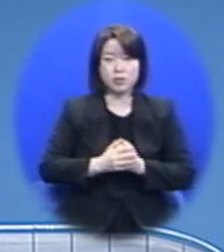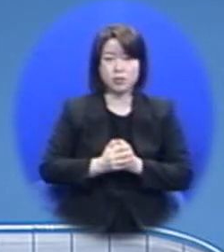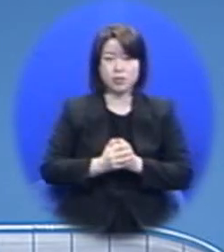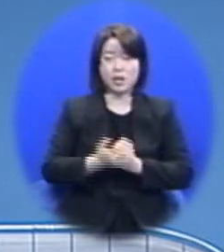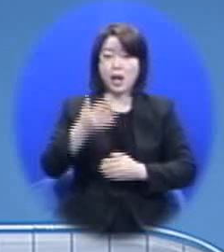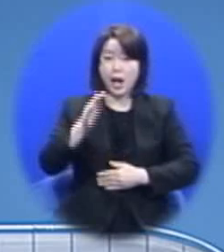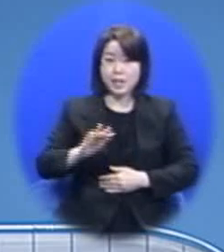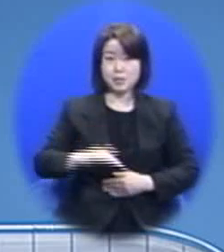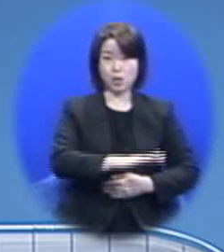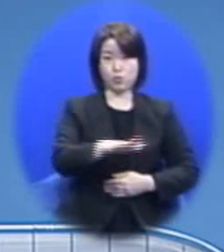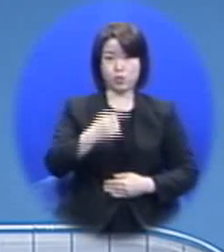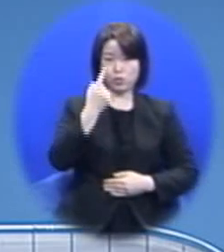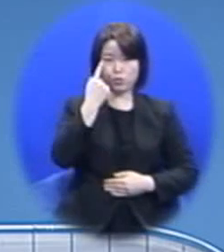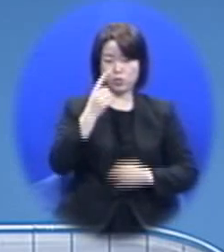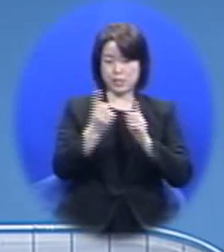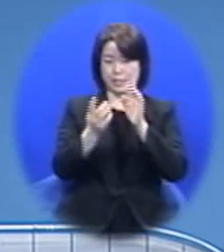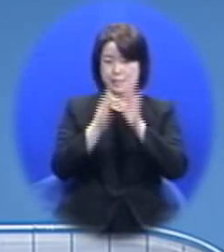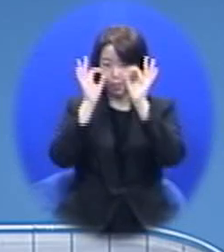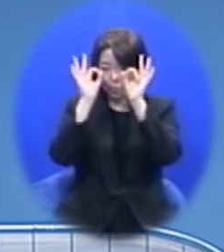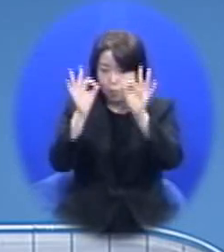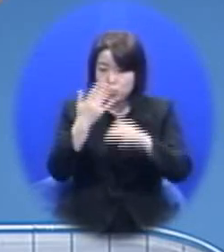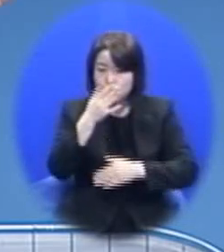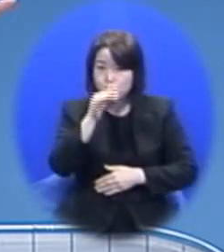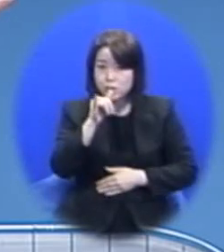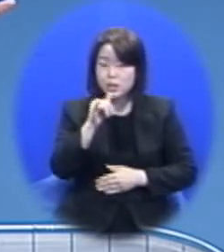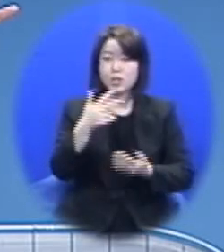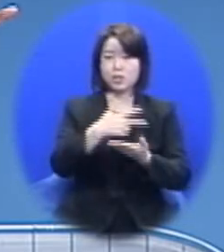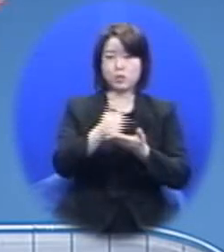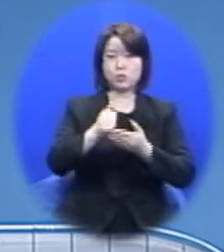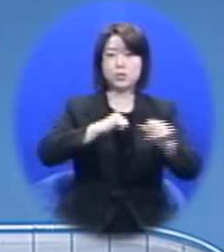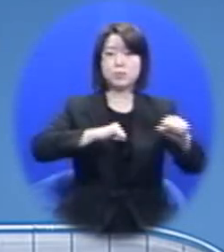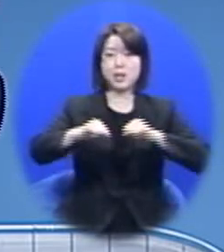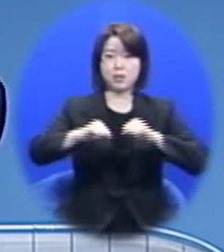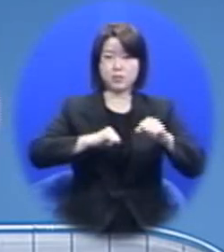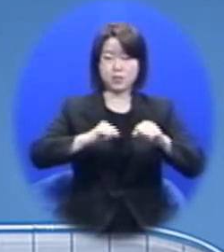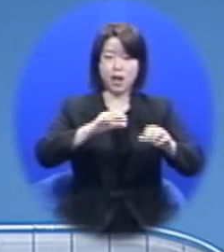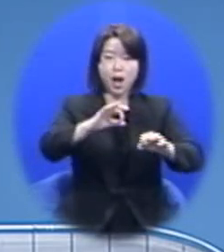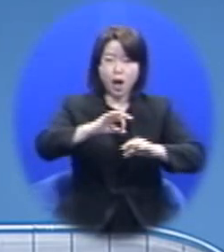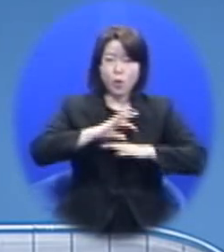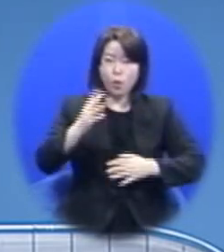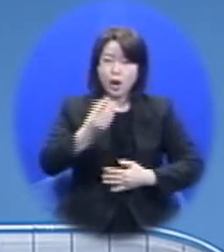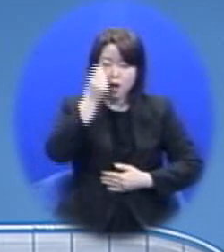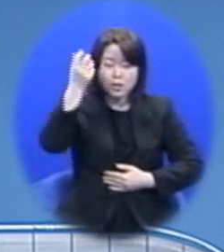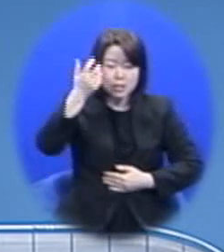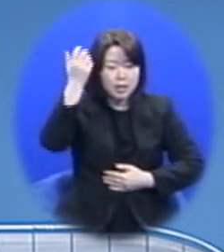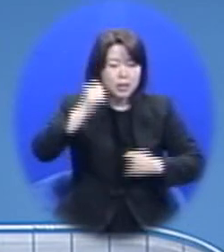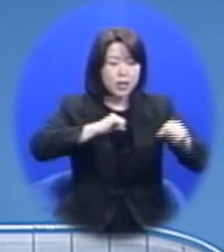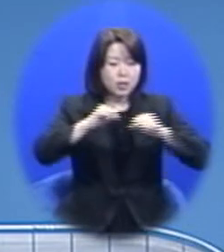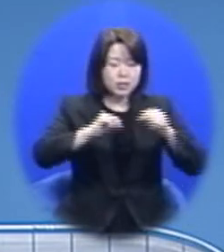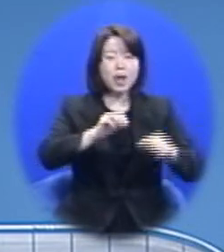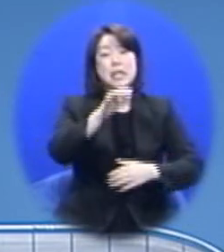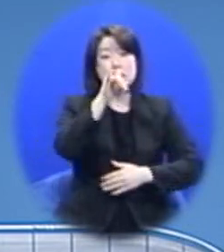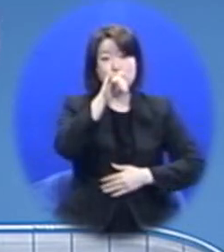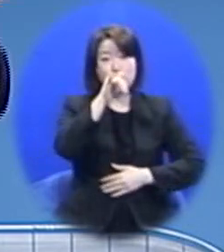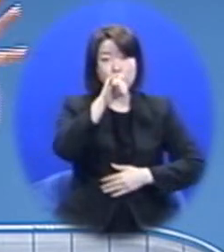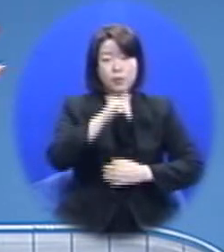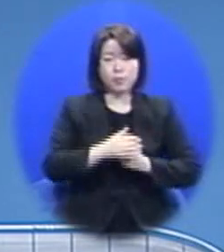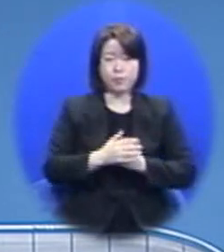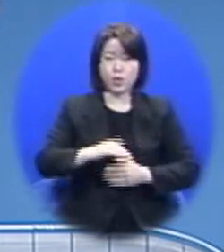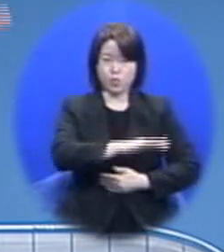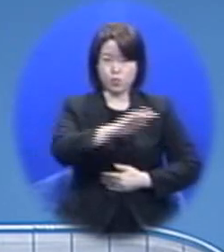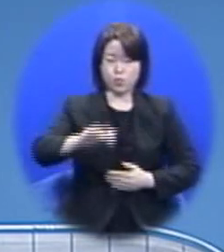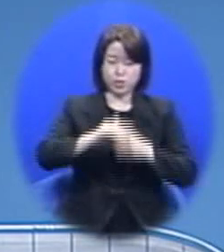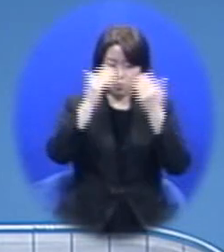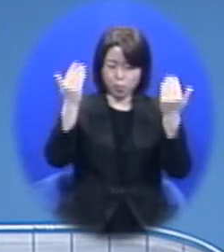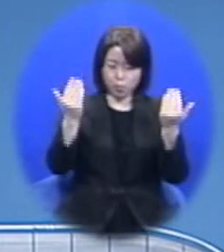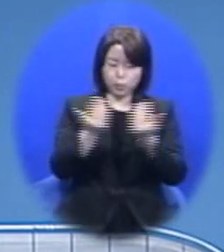그렇지만 우리 눈으로 볼 수 있는 주님의 역사, 놀라운 성령의 역사가 있습니다. 우리 모두가 다